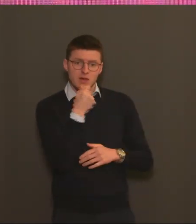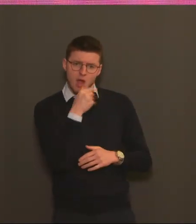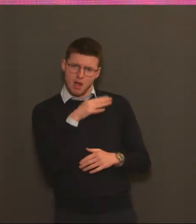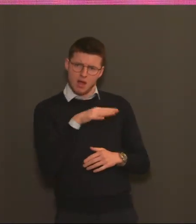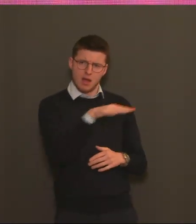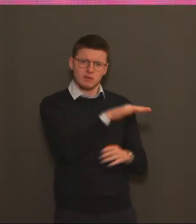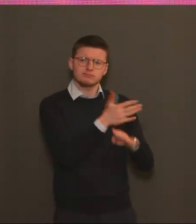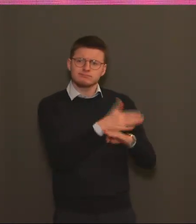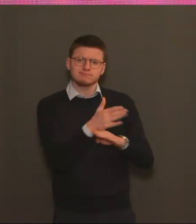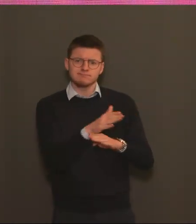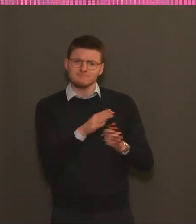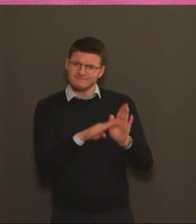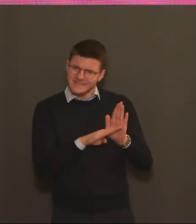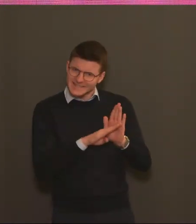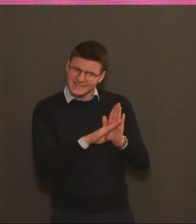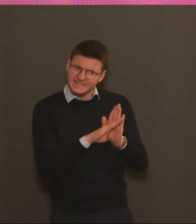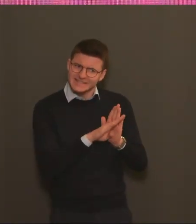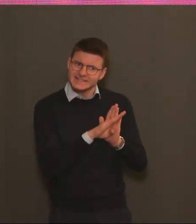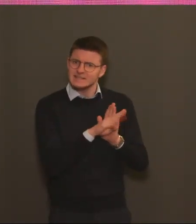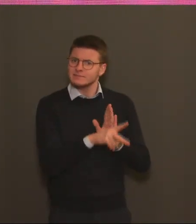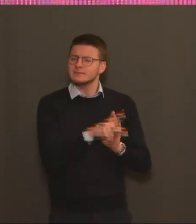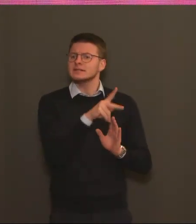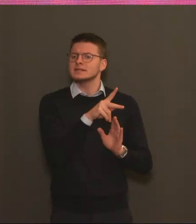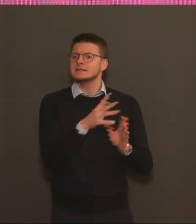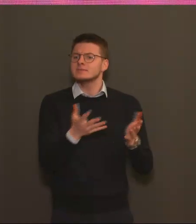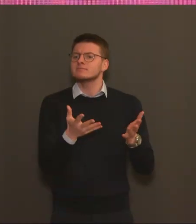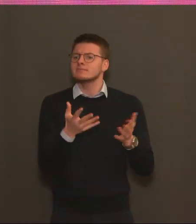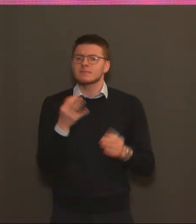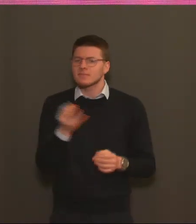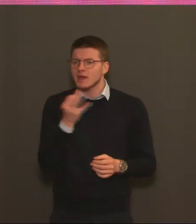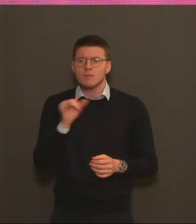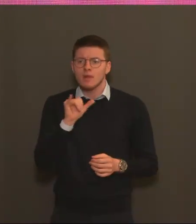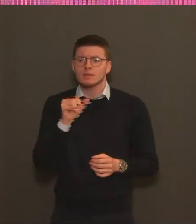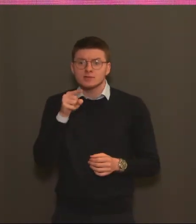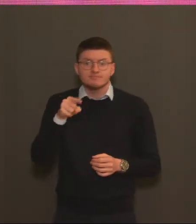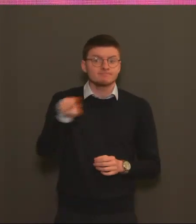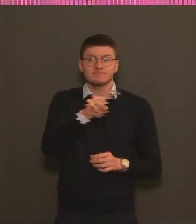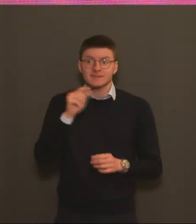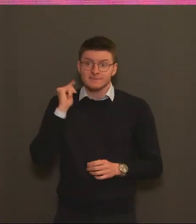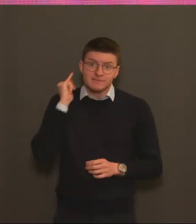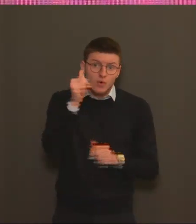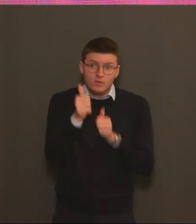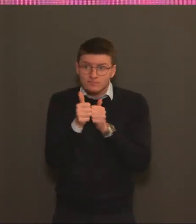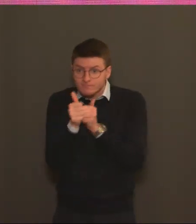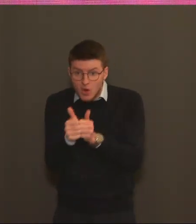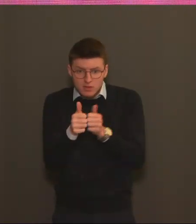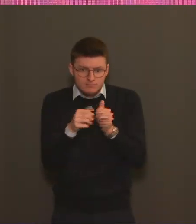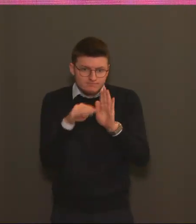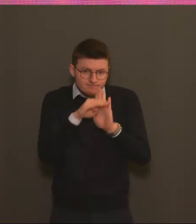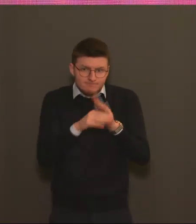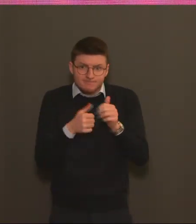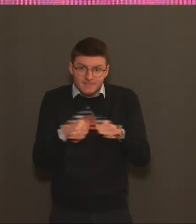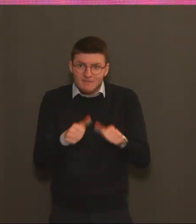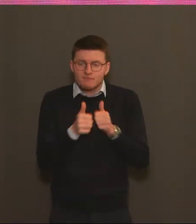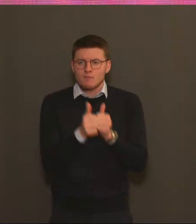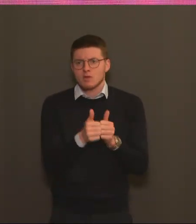Het blijft dus cruciaal om ons ook in deze overgangsperiode aan de maatregelen te blijven houden. En zo het aantal